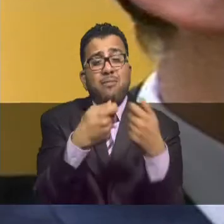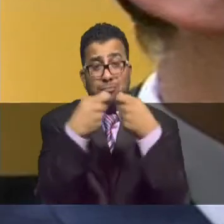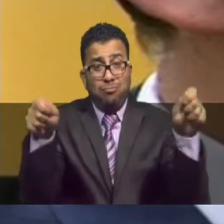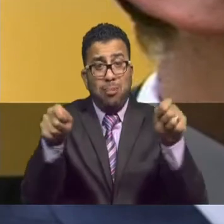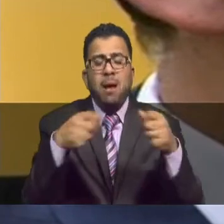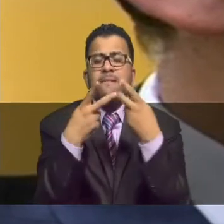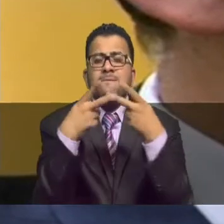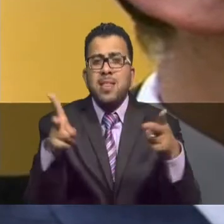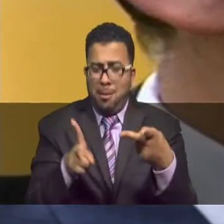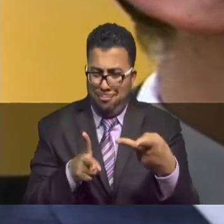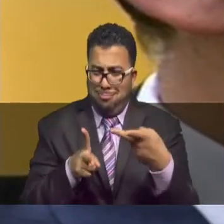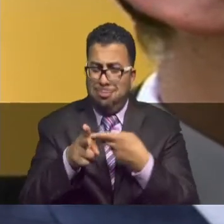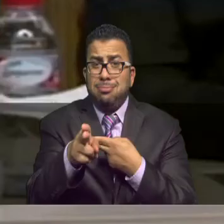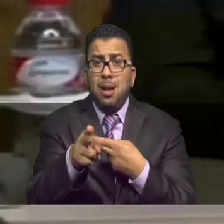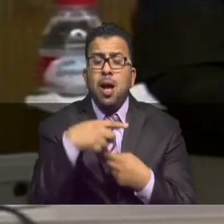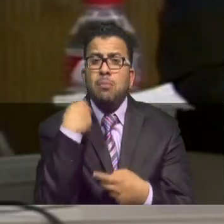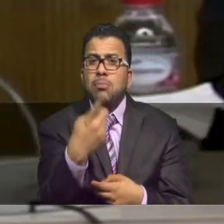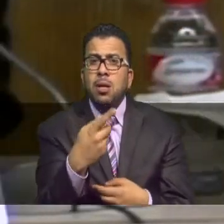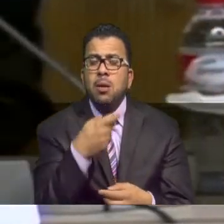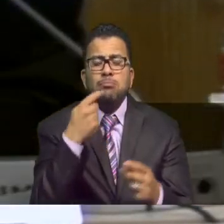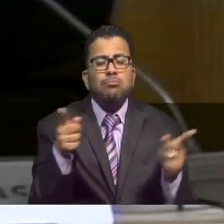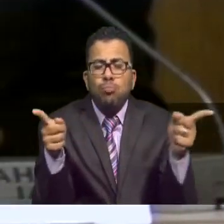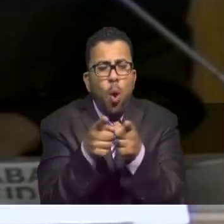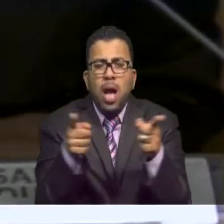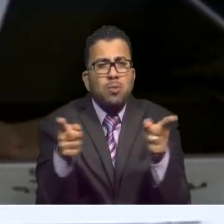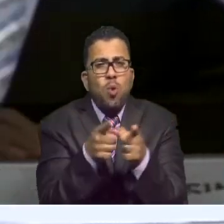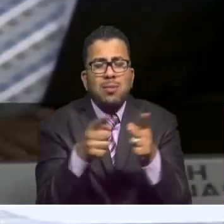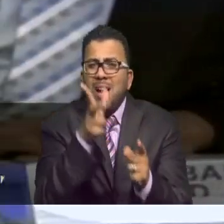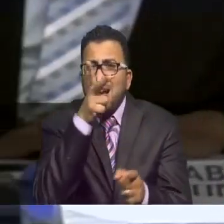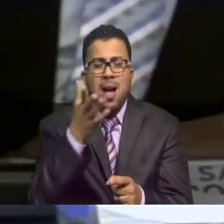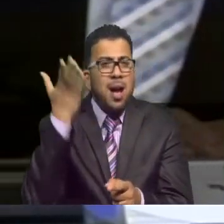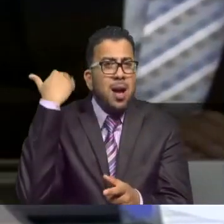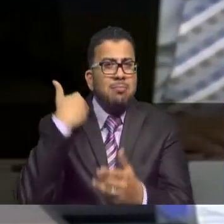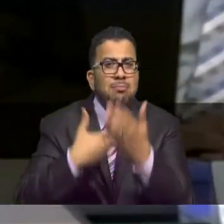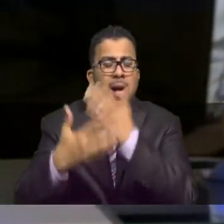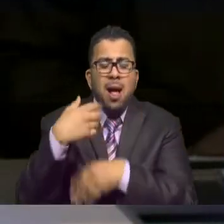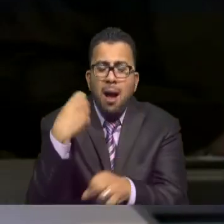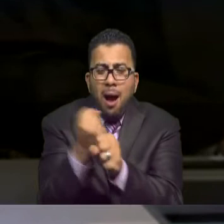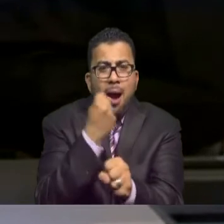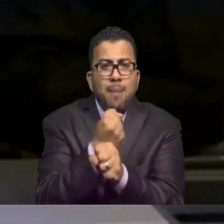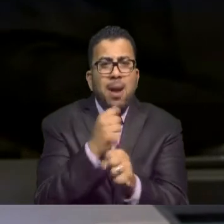افتتاح المعرض، قدموا من خلاله ملخصا للمراحل التي مر بها هذا